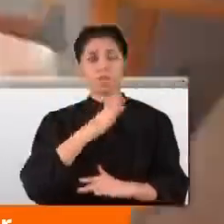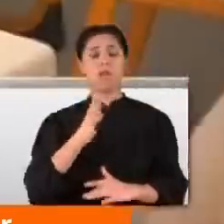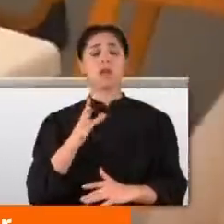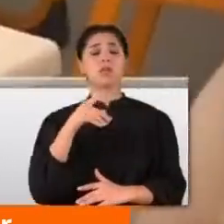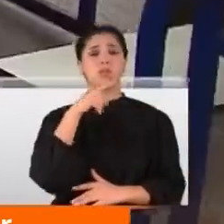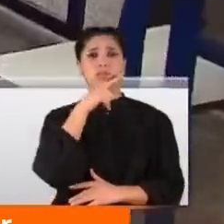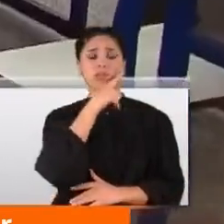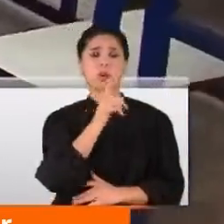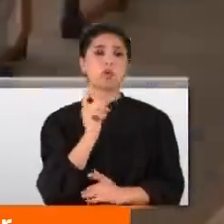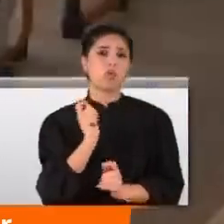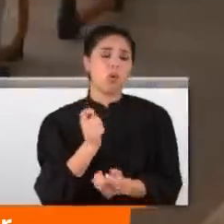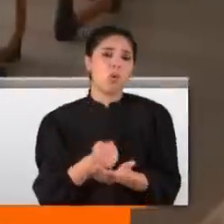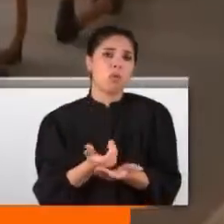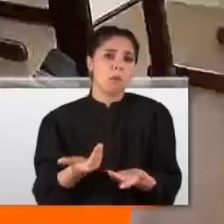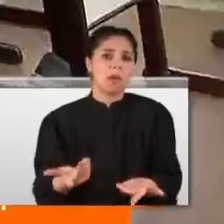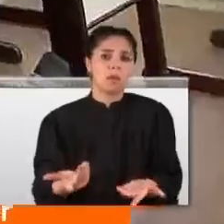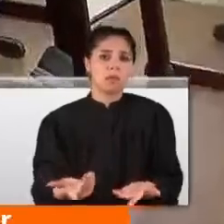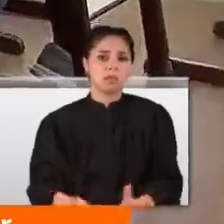zorlanıyor.